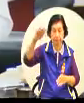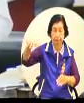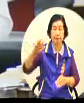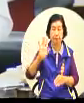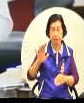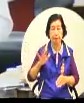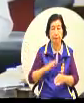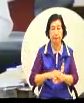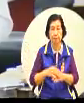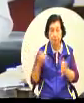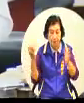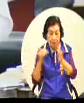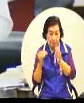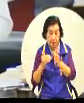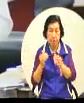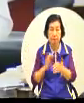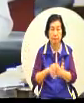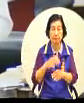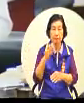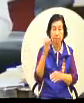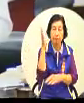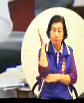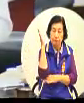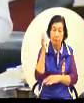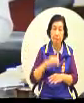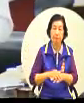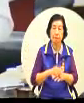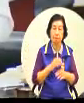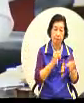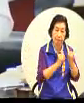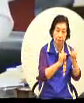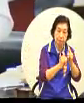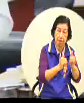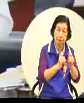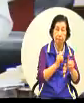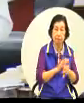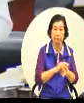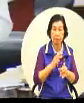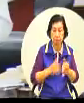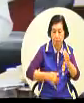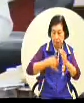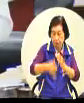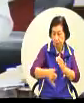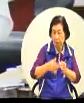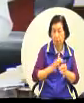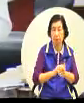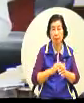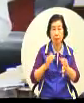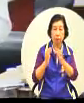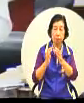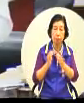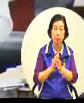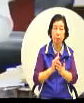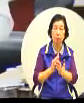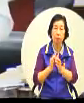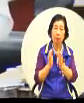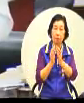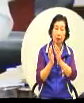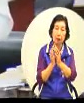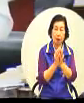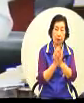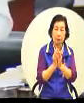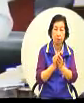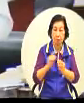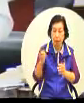们市政府的团队或者是我们市民朋友进到桃园区，就可以避